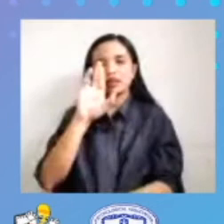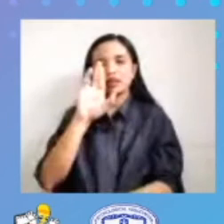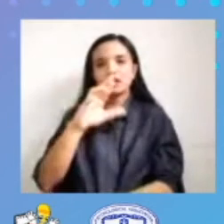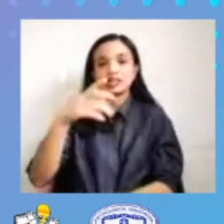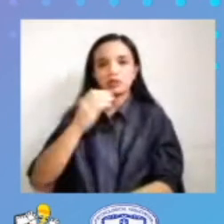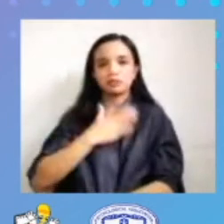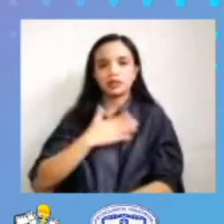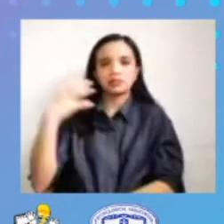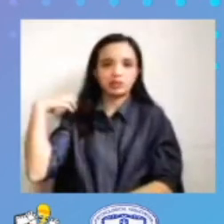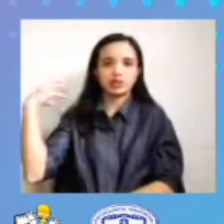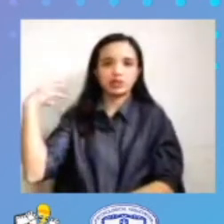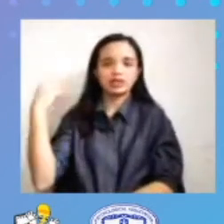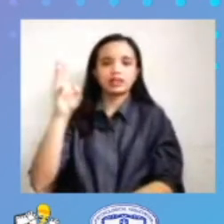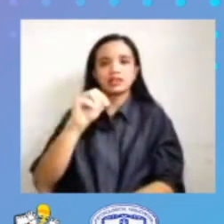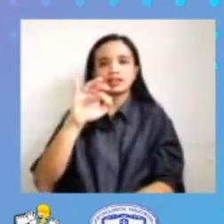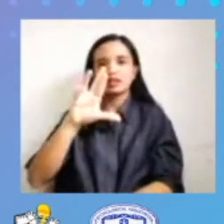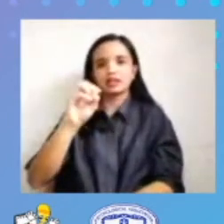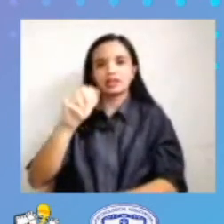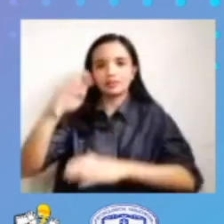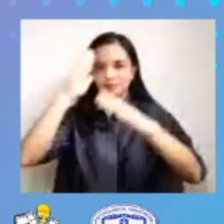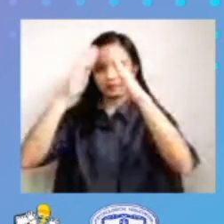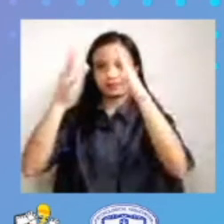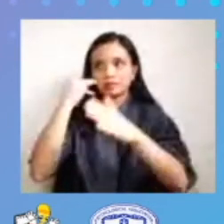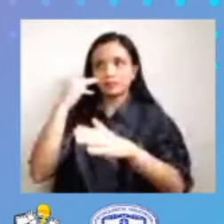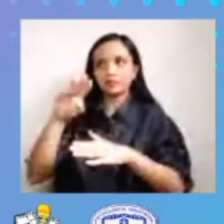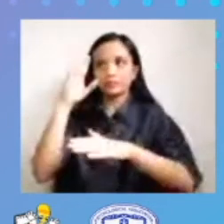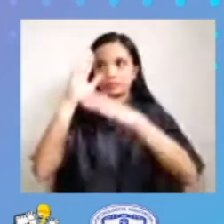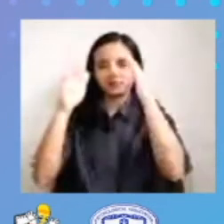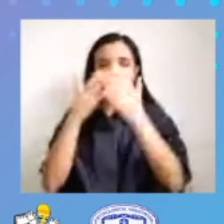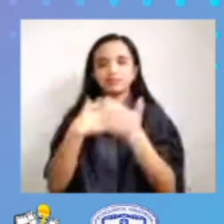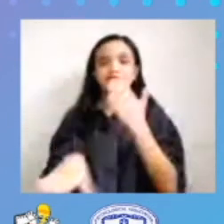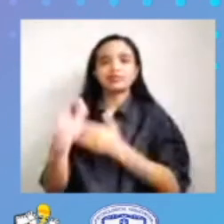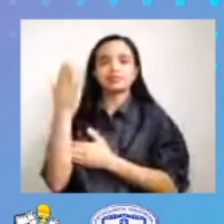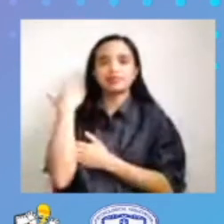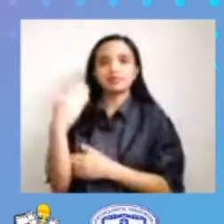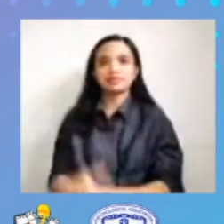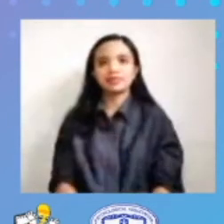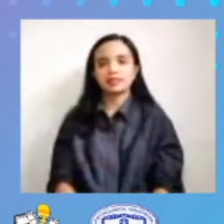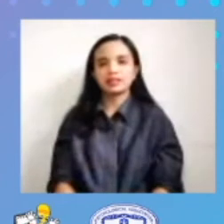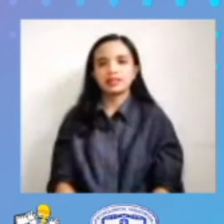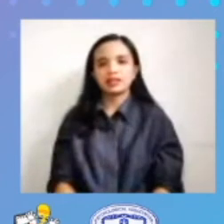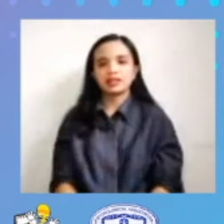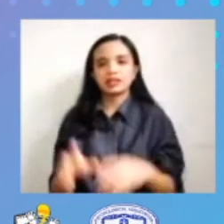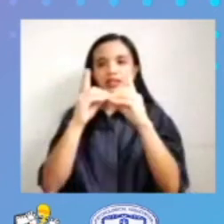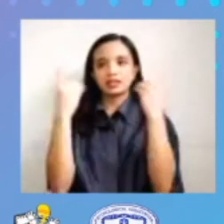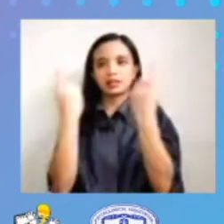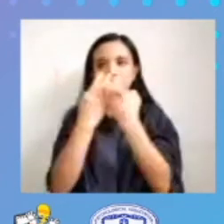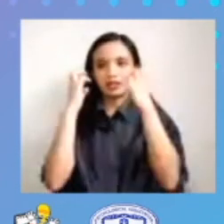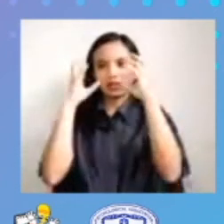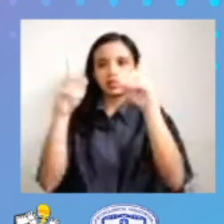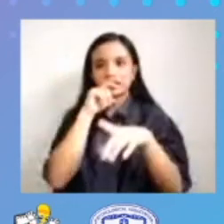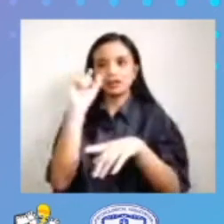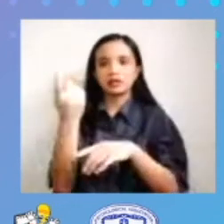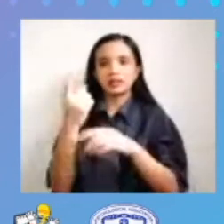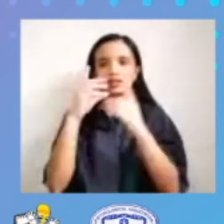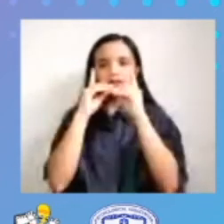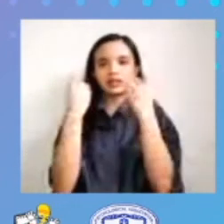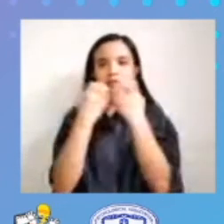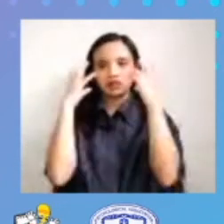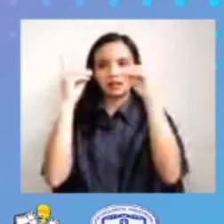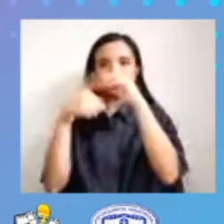they complain a lot to them. Again, when you talk to a person na you trust and then you say something that you don't feel good about, that's